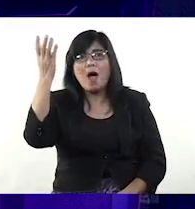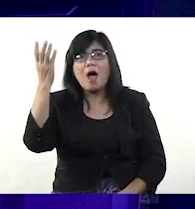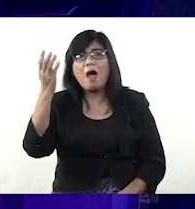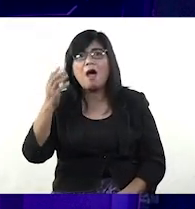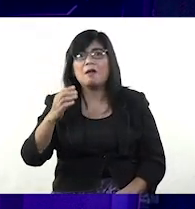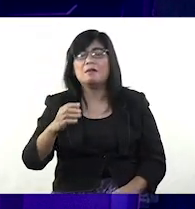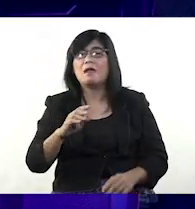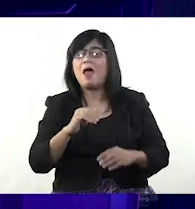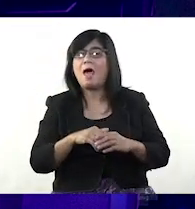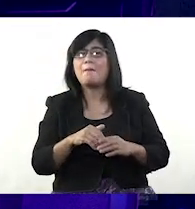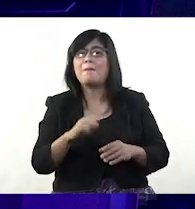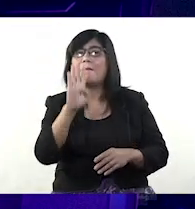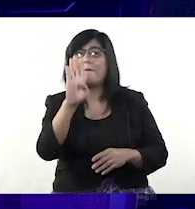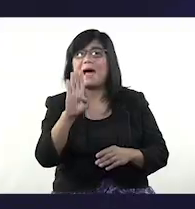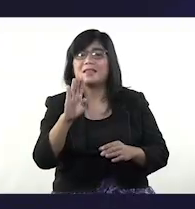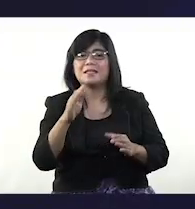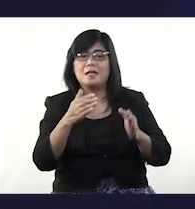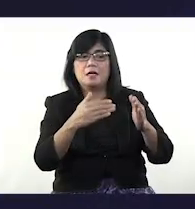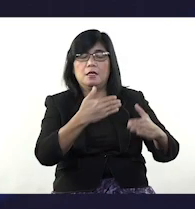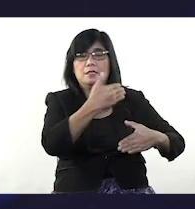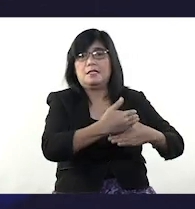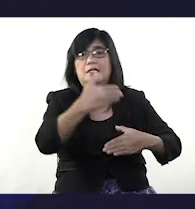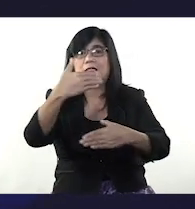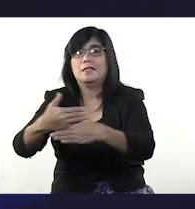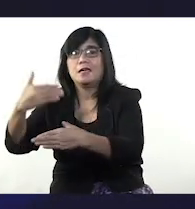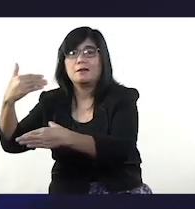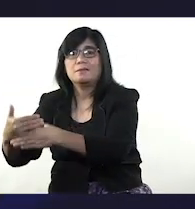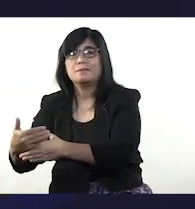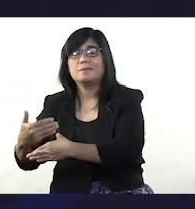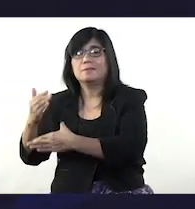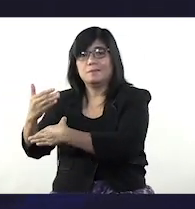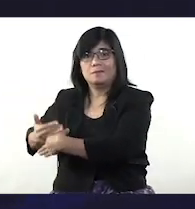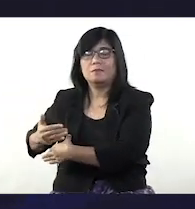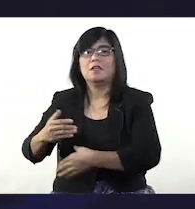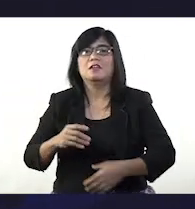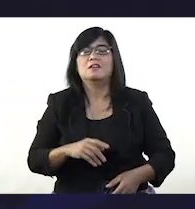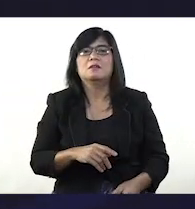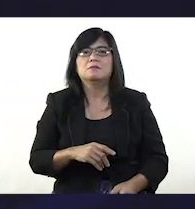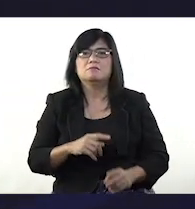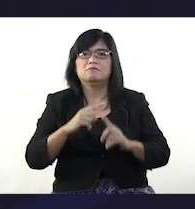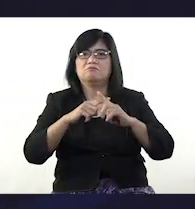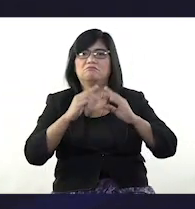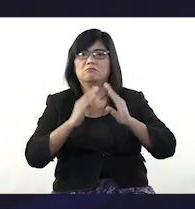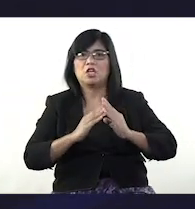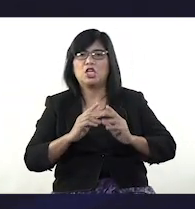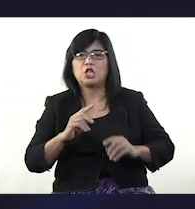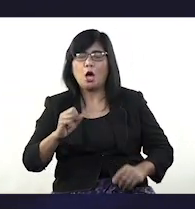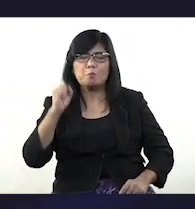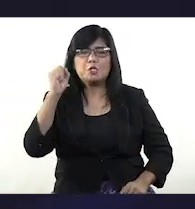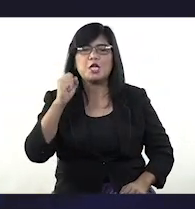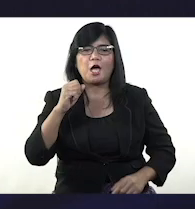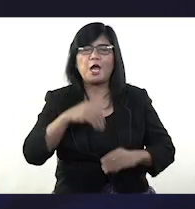dinding gereja kita Ya sudah saya bilang gini kita akhirnya jadi Kristen yang jago kandang Ayo kita